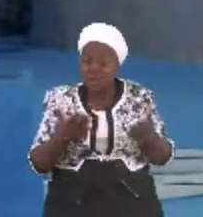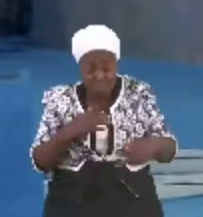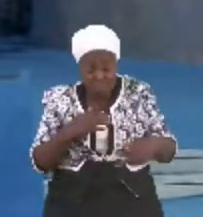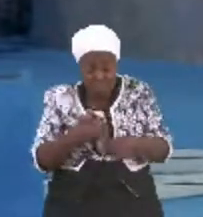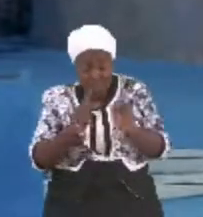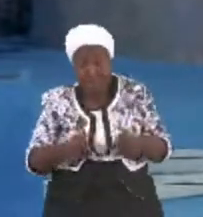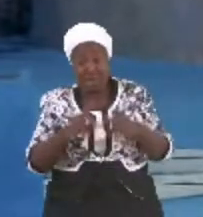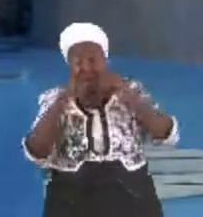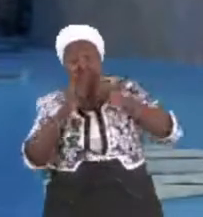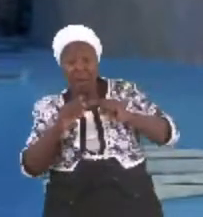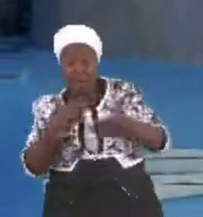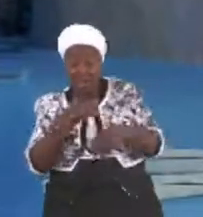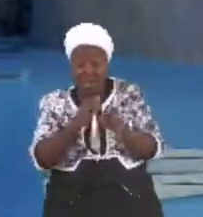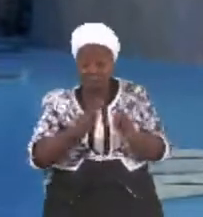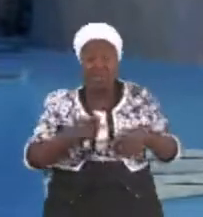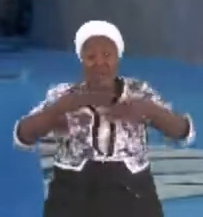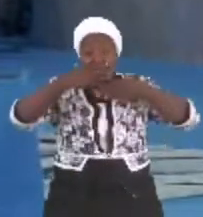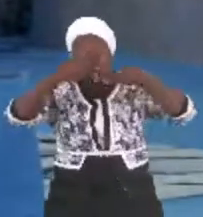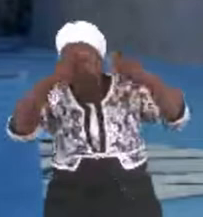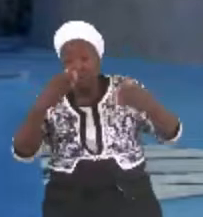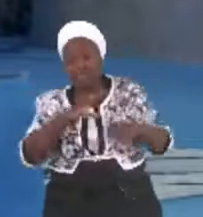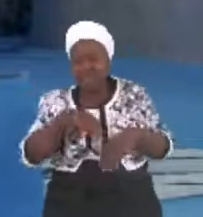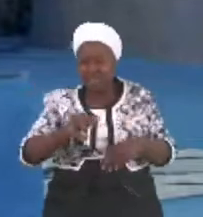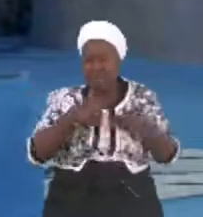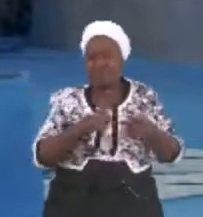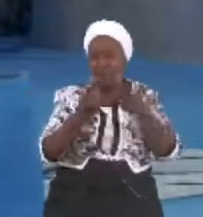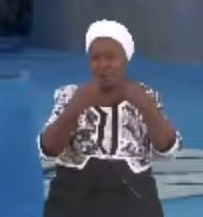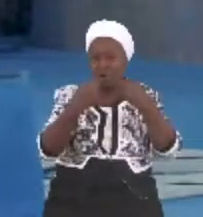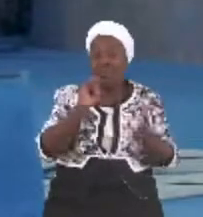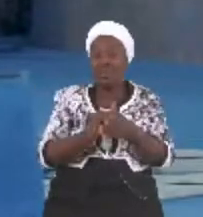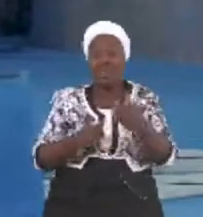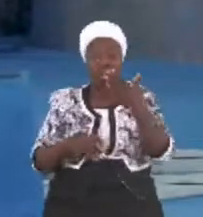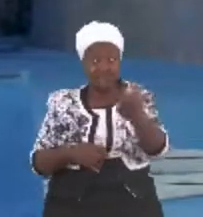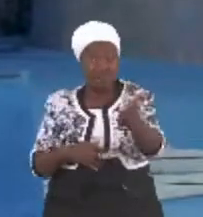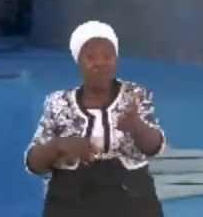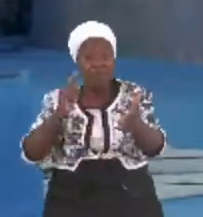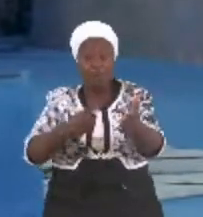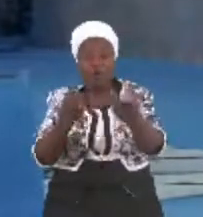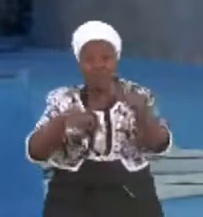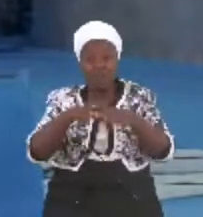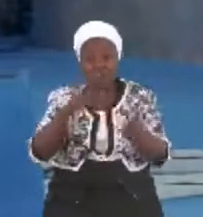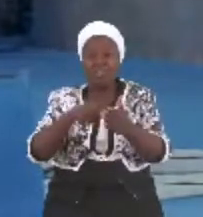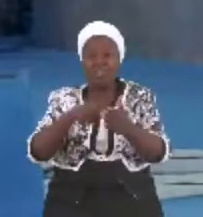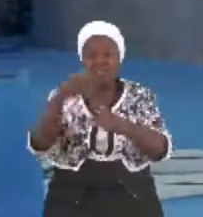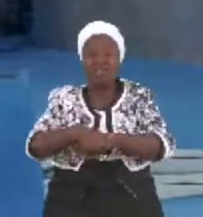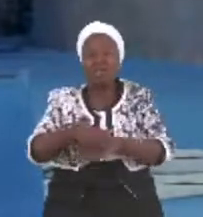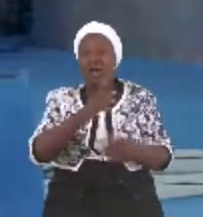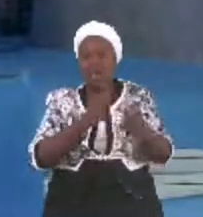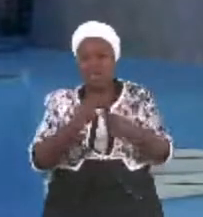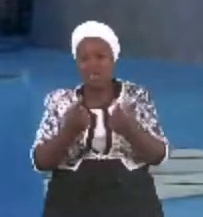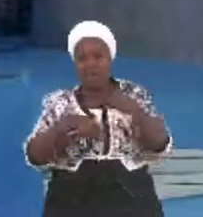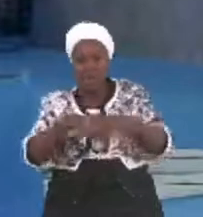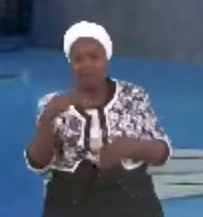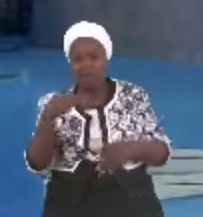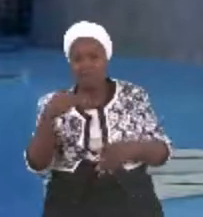faire pousser des cris, ils peuvent mettre la personne à crier, mais ils doivent sortir. Cette chose doit sortir ce soir. Et il